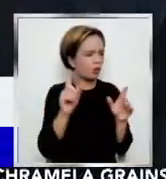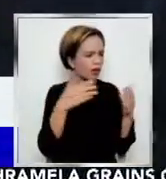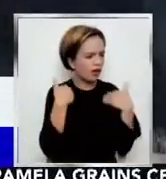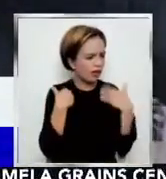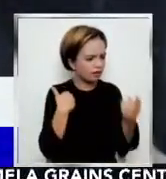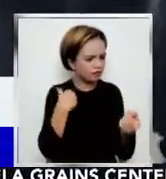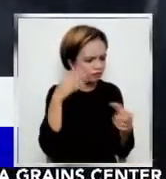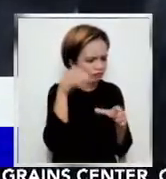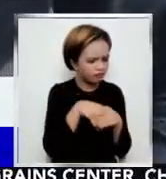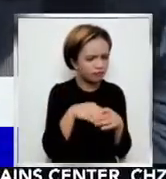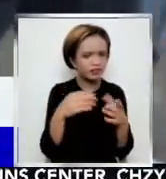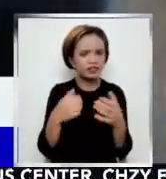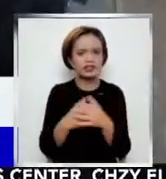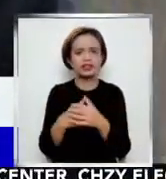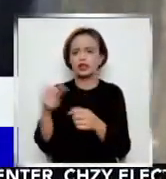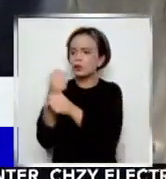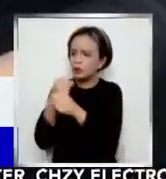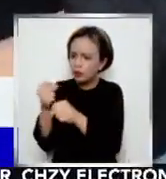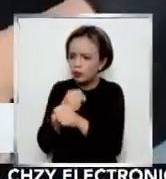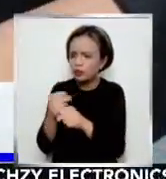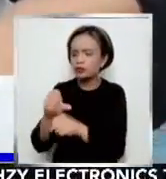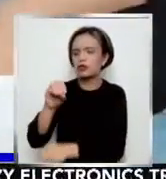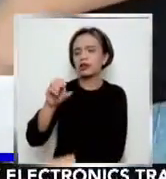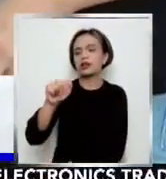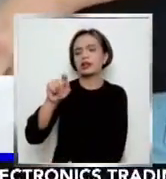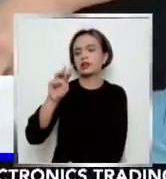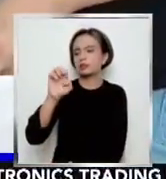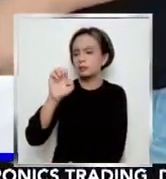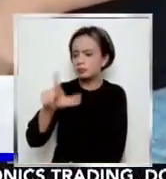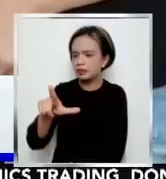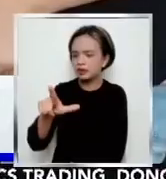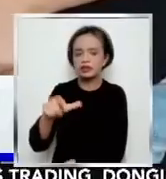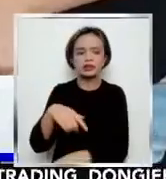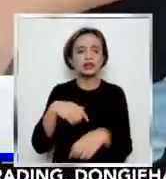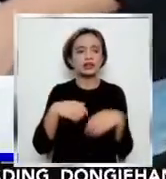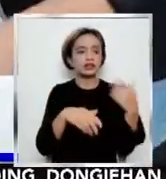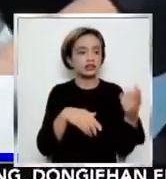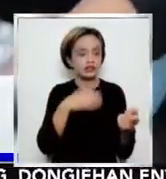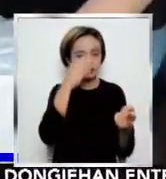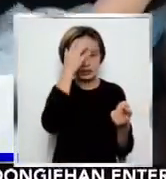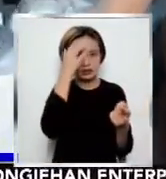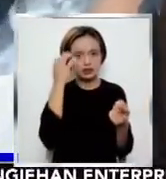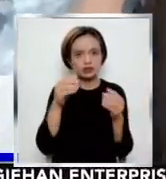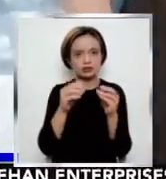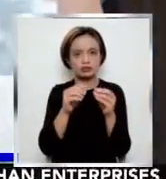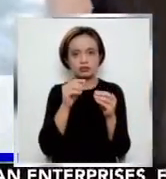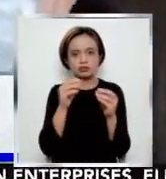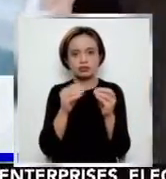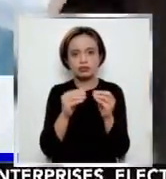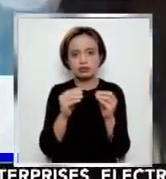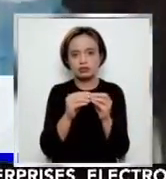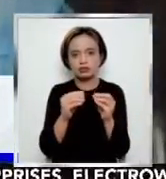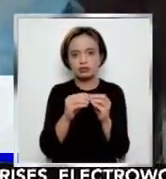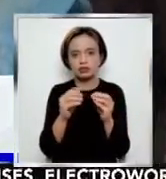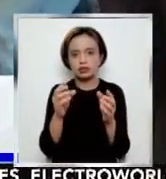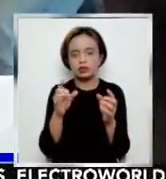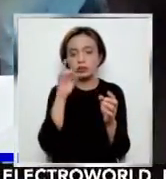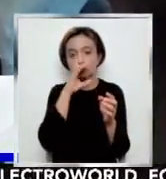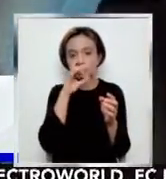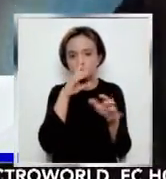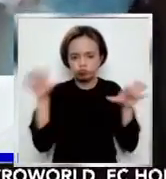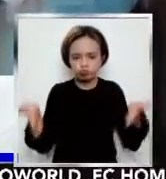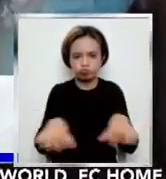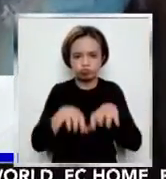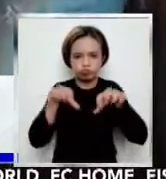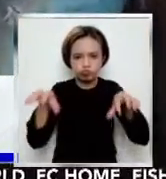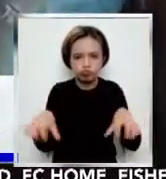po, coffee, oatmeal, sabon. Si Marites halos 3 dekada na raw namamasukan bilang domestic helper sa Hong Kong at nakagawian na raw